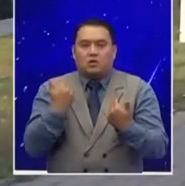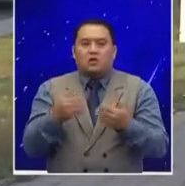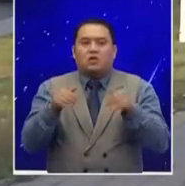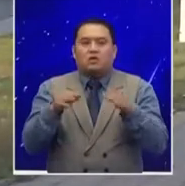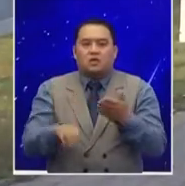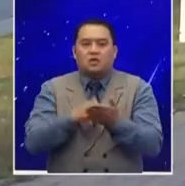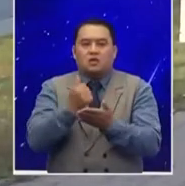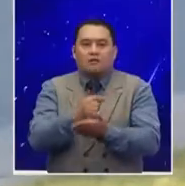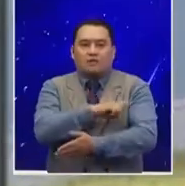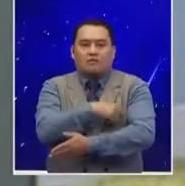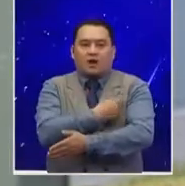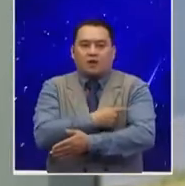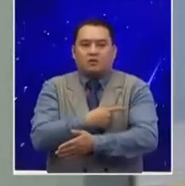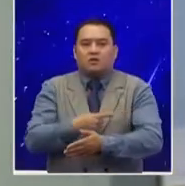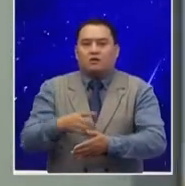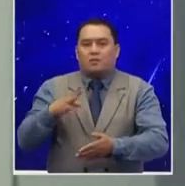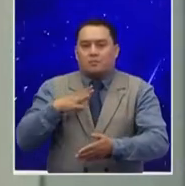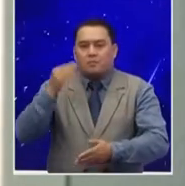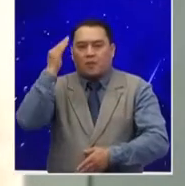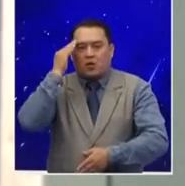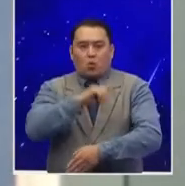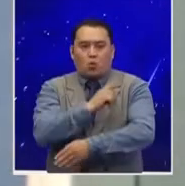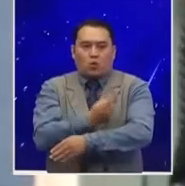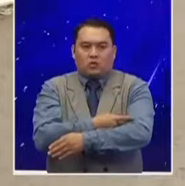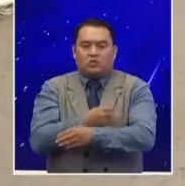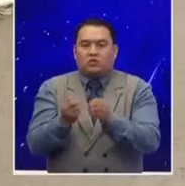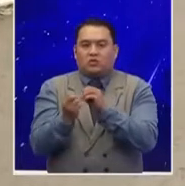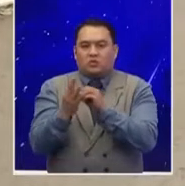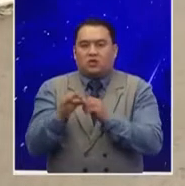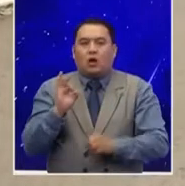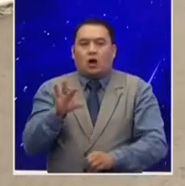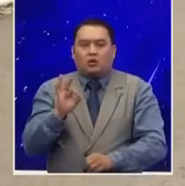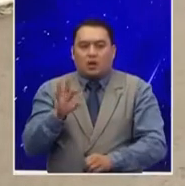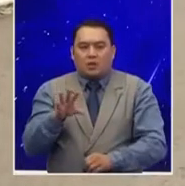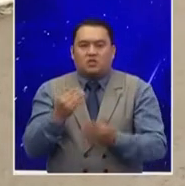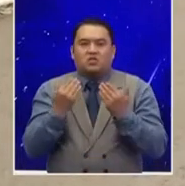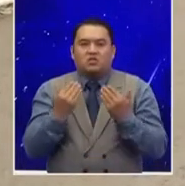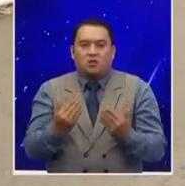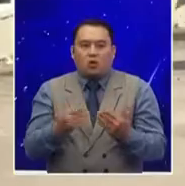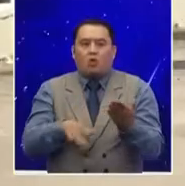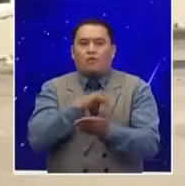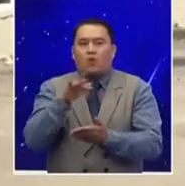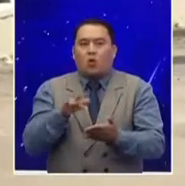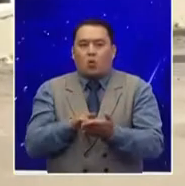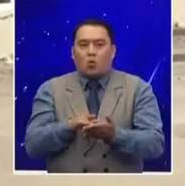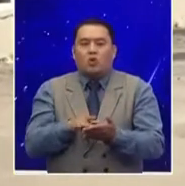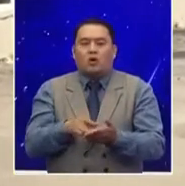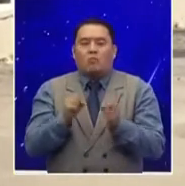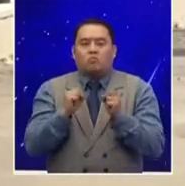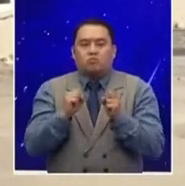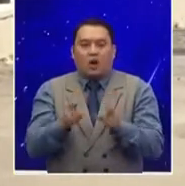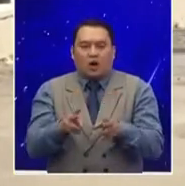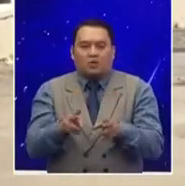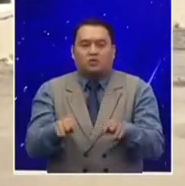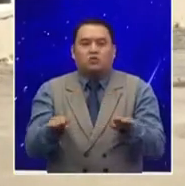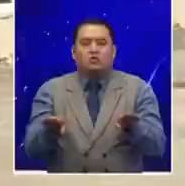решению главного санитарного врача столицы, карантинные меры усилены с 14 октября. Таким образом, сейчас город находится в красной зоне и будет до